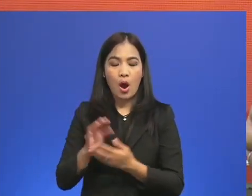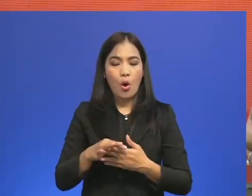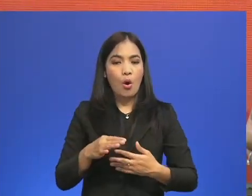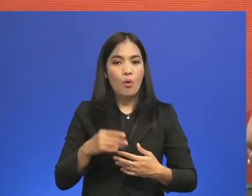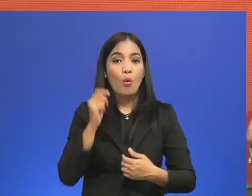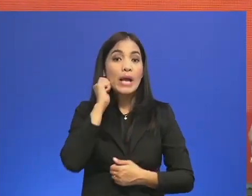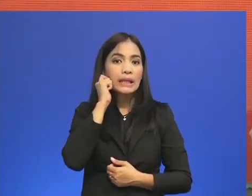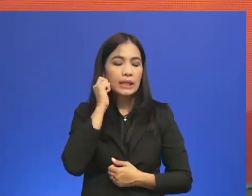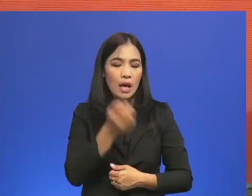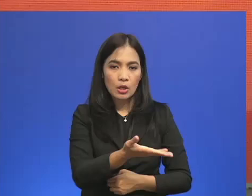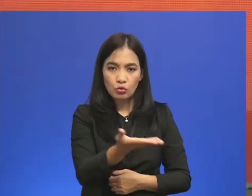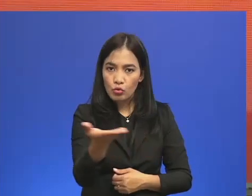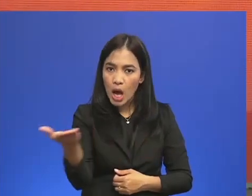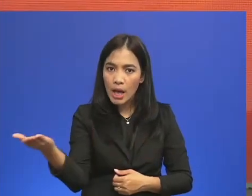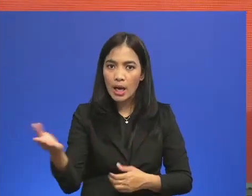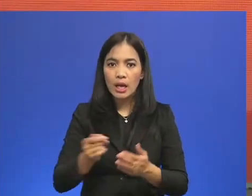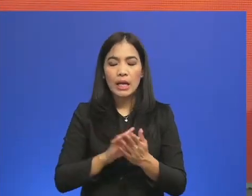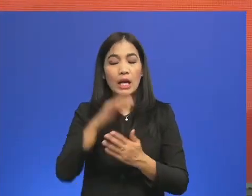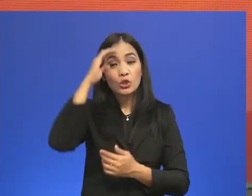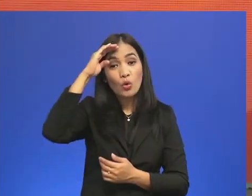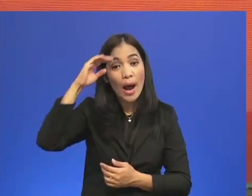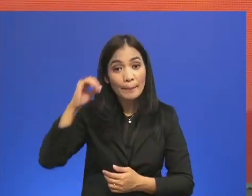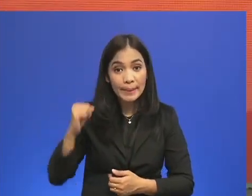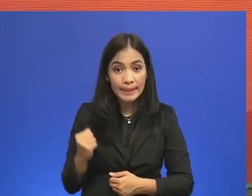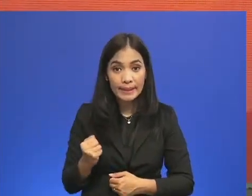kewanitaan saudara dengan suami